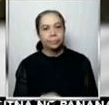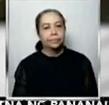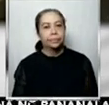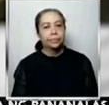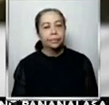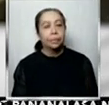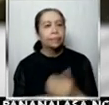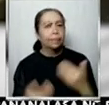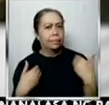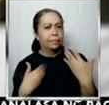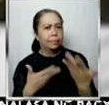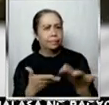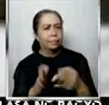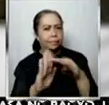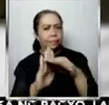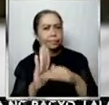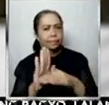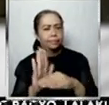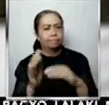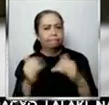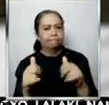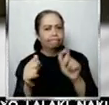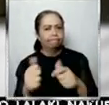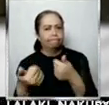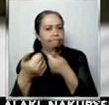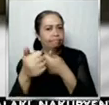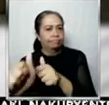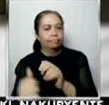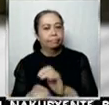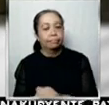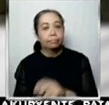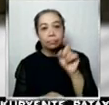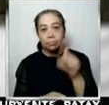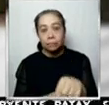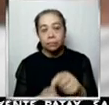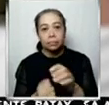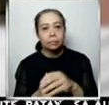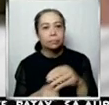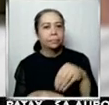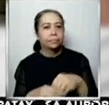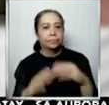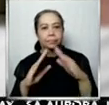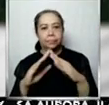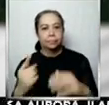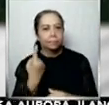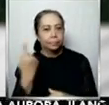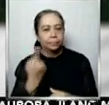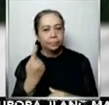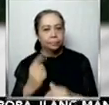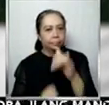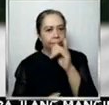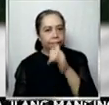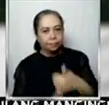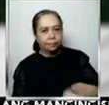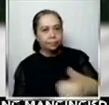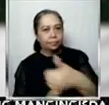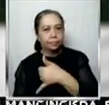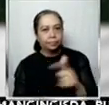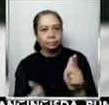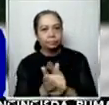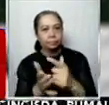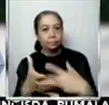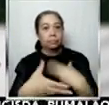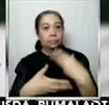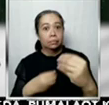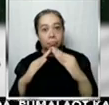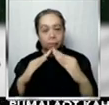mga alituntunin pa rin daw na dapat sundin. Dapat sa loob ng bahay ang inuman, hindi pwede sa bakuran.